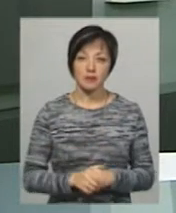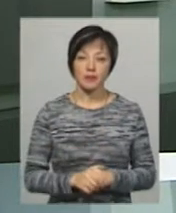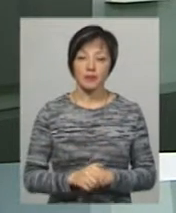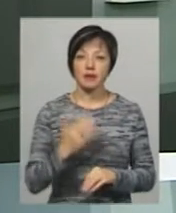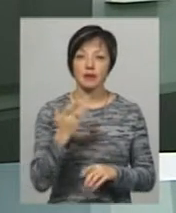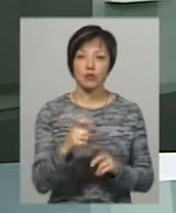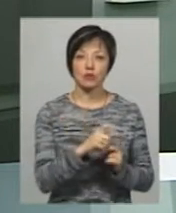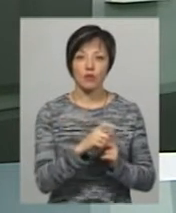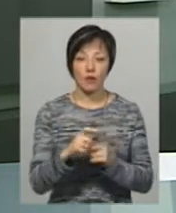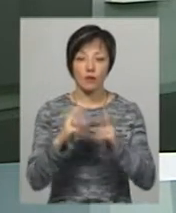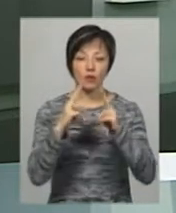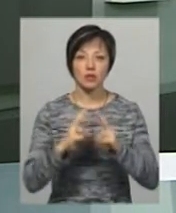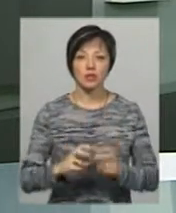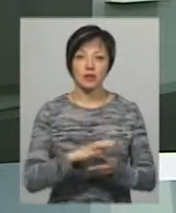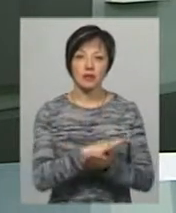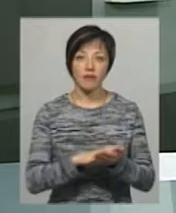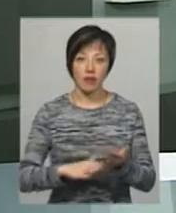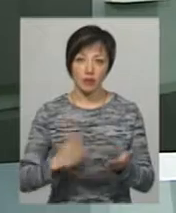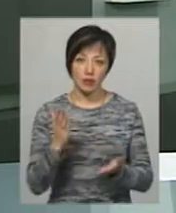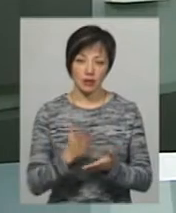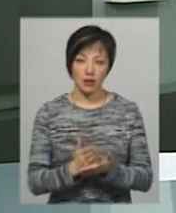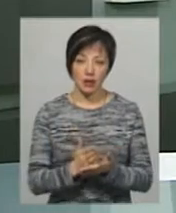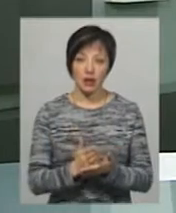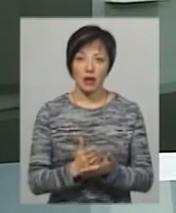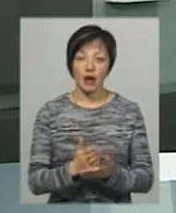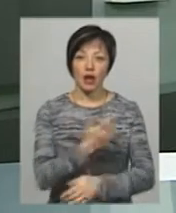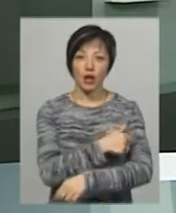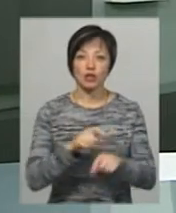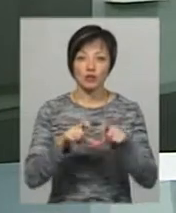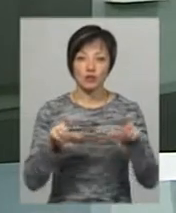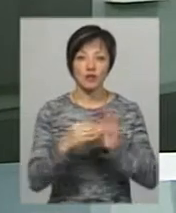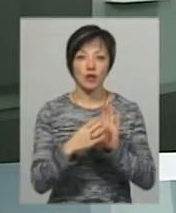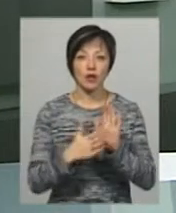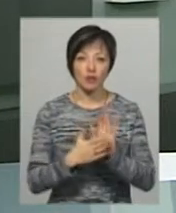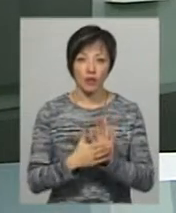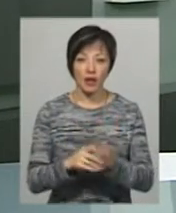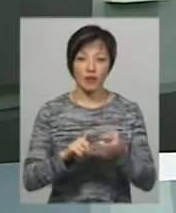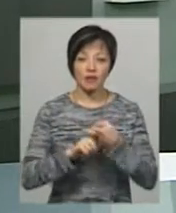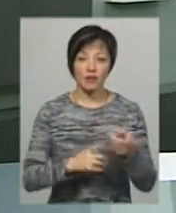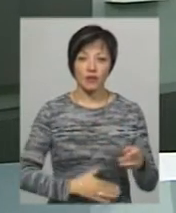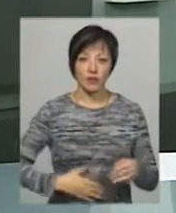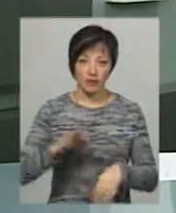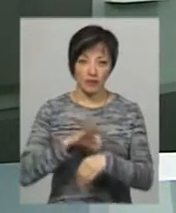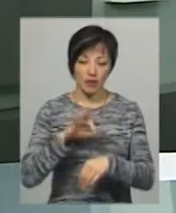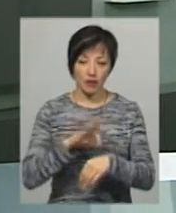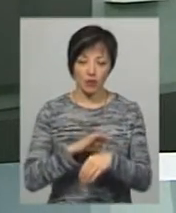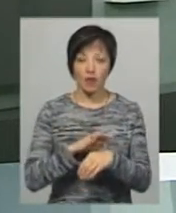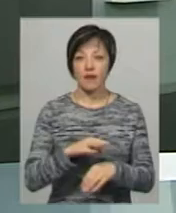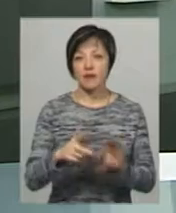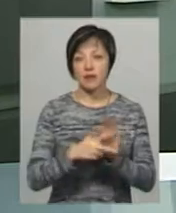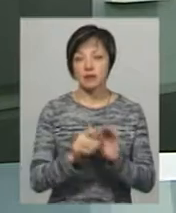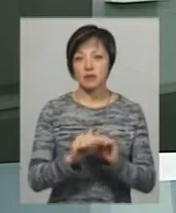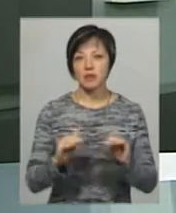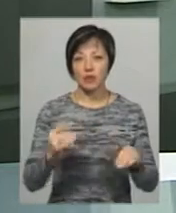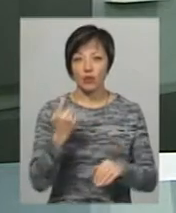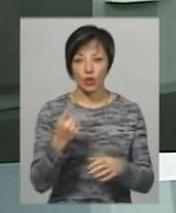За його словами, дослідження тривають далі. Клінічно встановлено ентеровірусну інфекцію. Нагадаю, 8 дітей